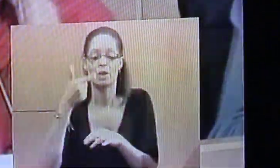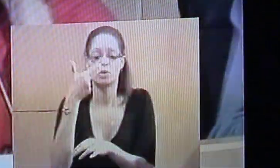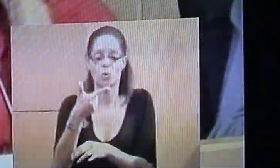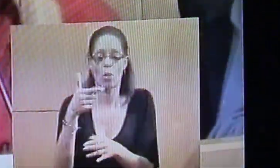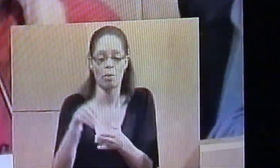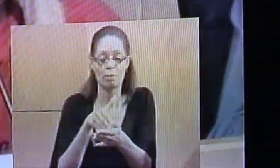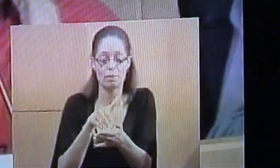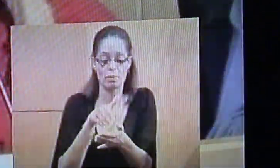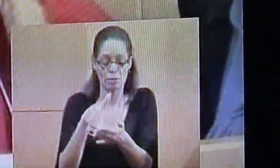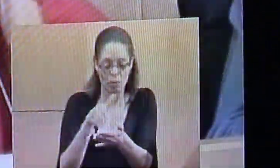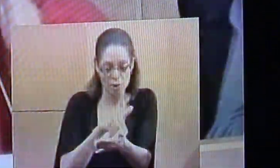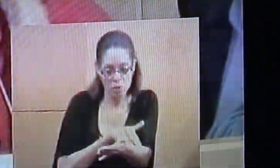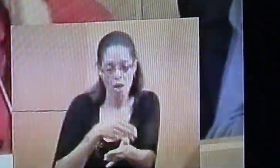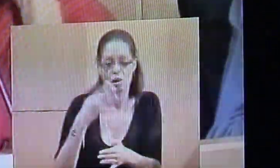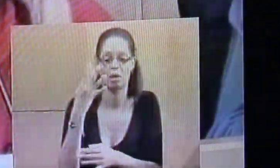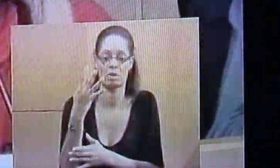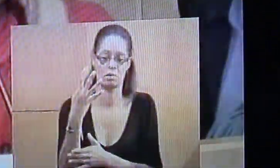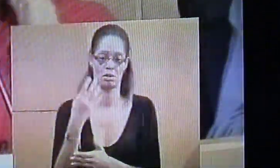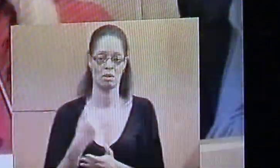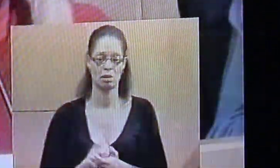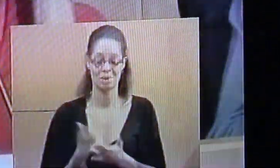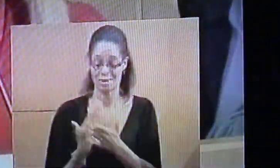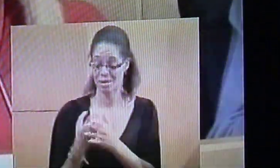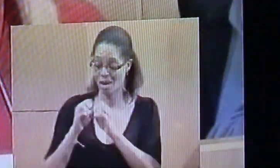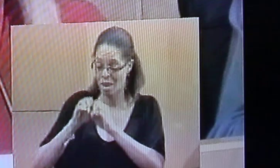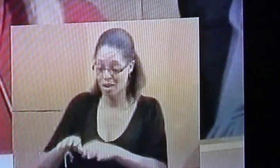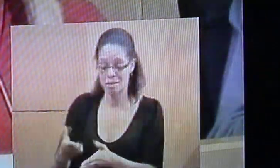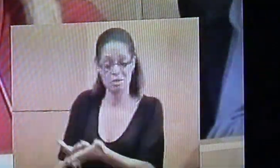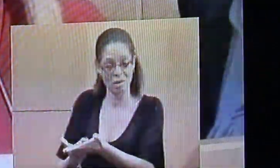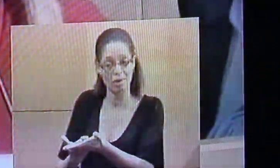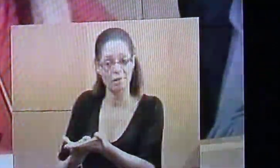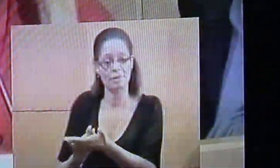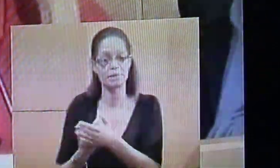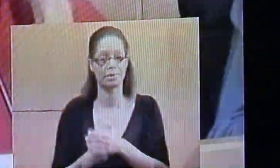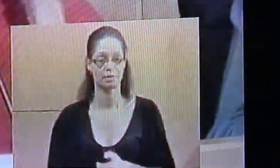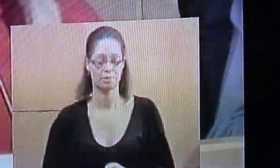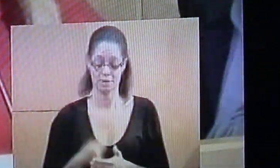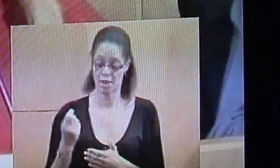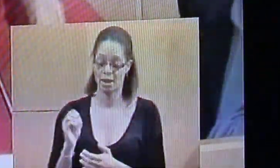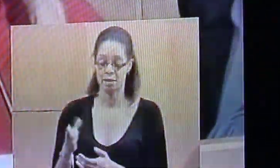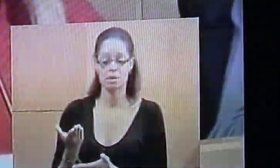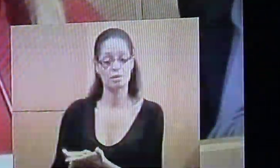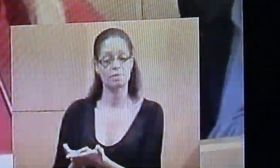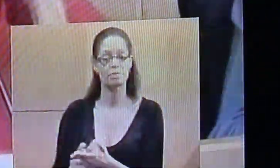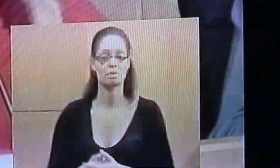milliards. C'est ça qu'ils ont laissé. C'est ça qu'ils ont laissé.